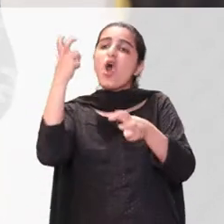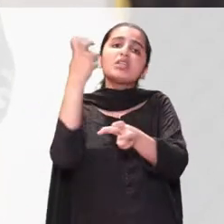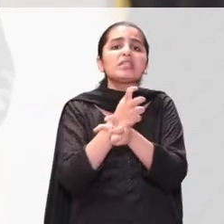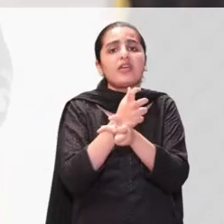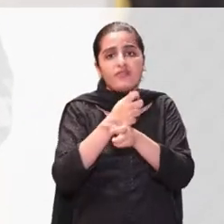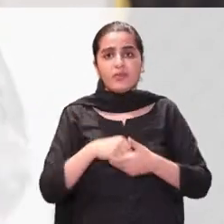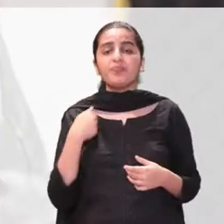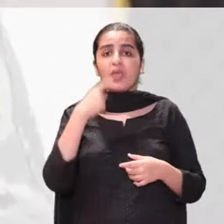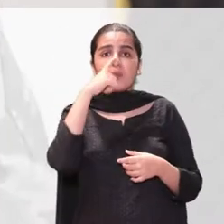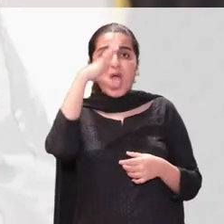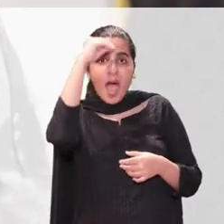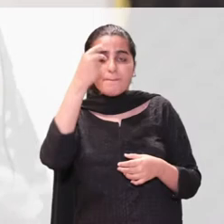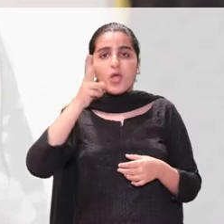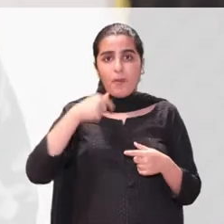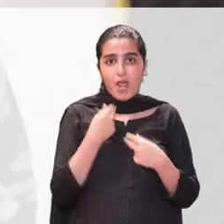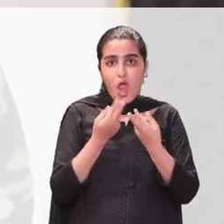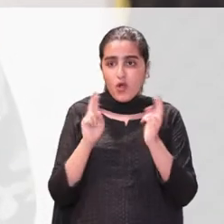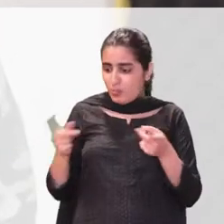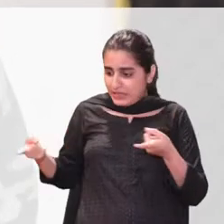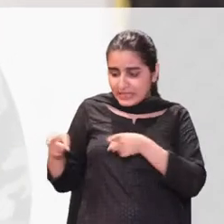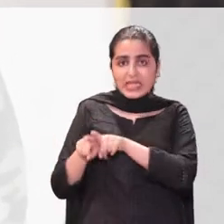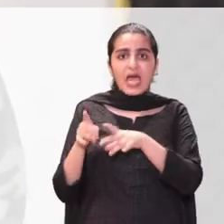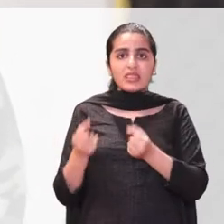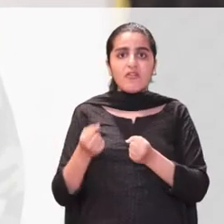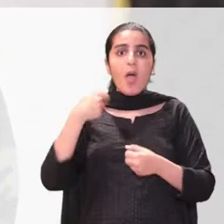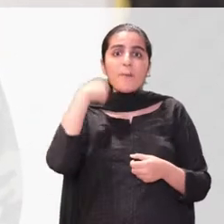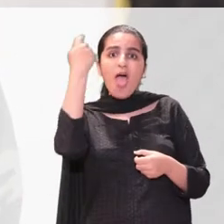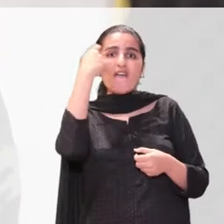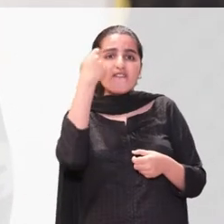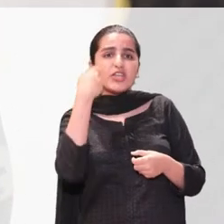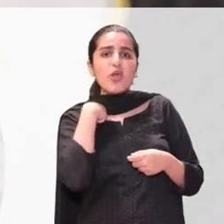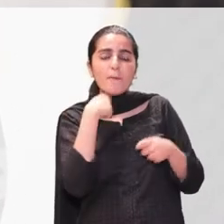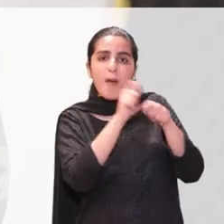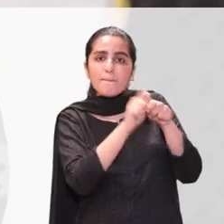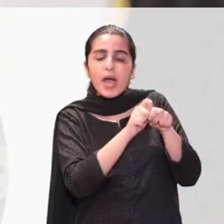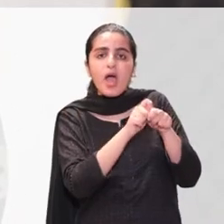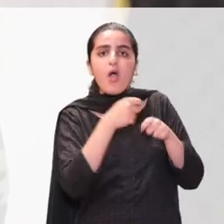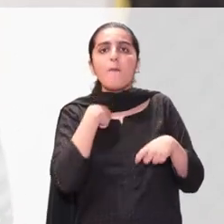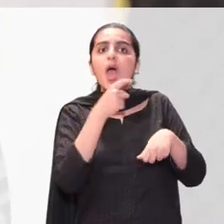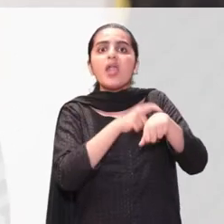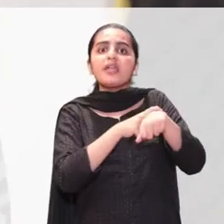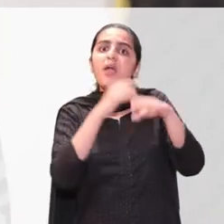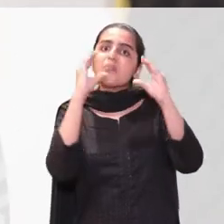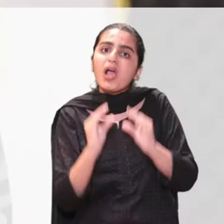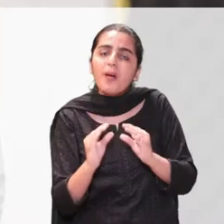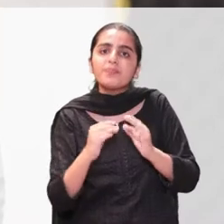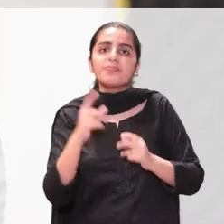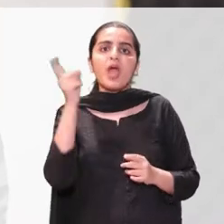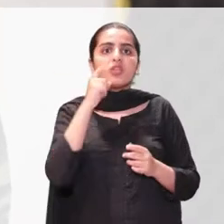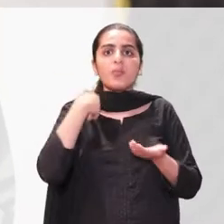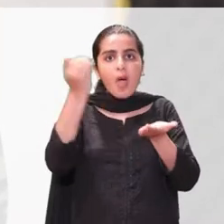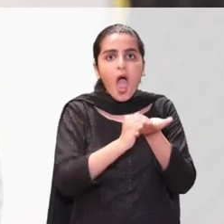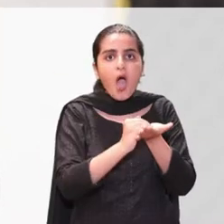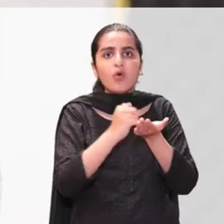इंट्रेस्टिंग जी मेरा और मेरी मदद करना बिल्कुल साथ है ना यूज टू वीडियो कॉल टू टॉक टू हर विकास में फर्स्ट टाइम नहीं है